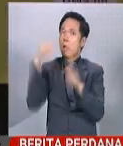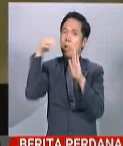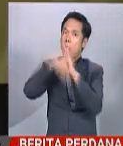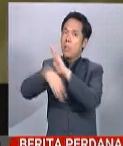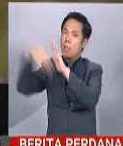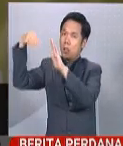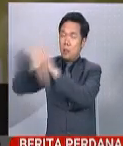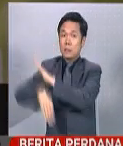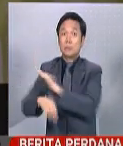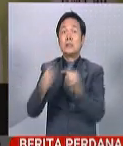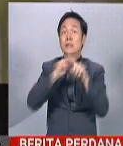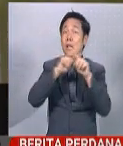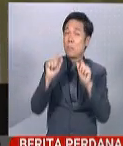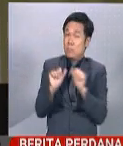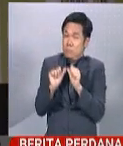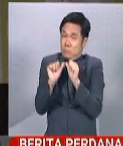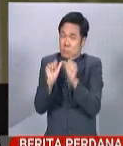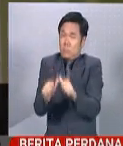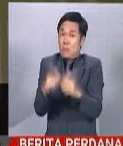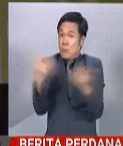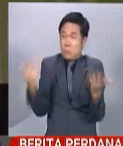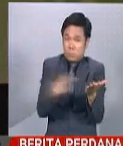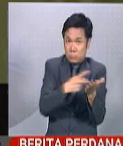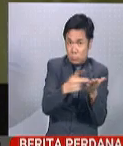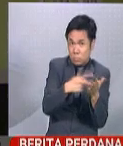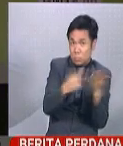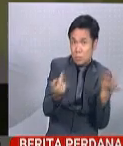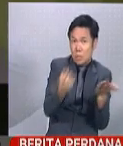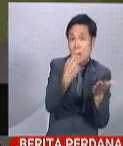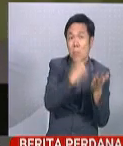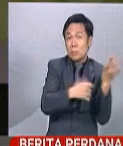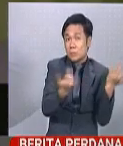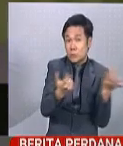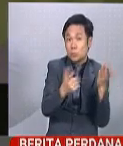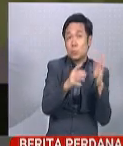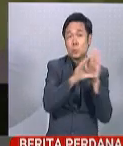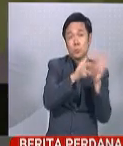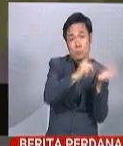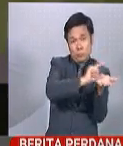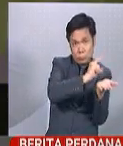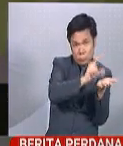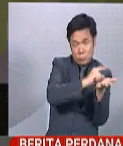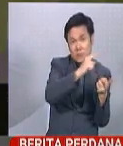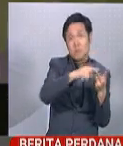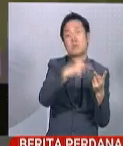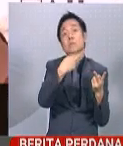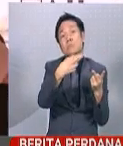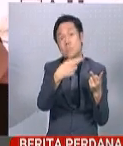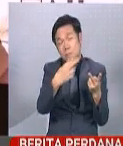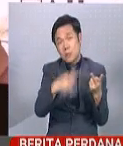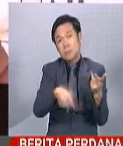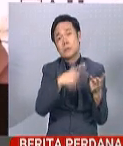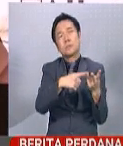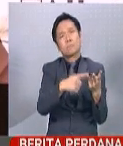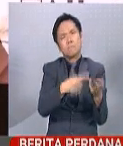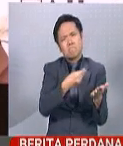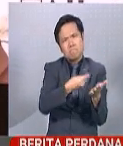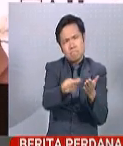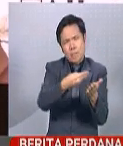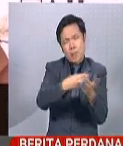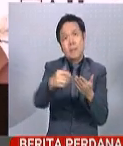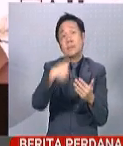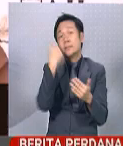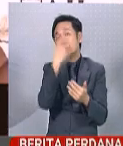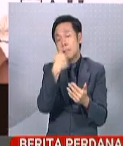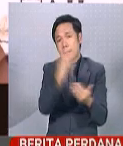perlu diteruskan untuk membayar kos-kos lain seperti gaji pekerja, sewa kedai dan menyokong pembekal bahan mentah mereka selama